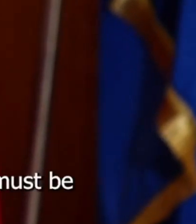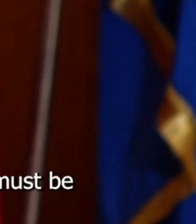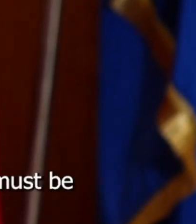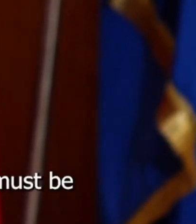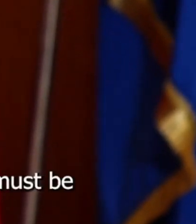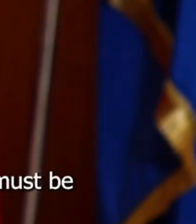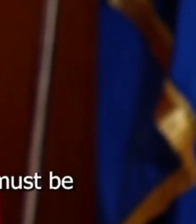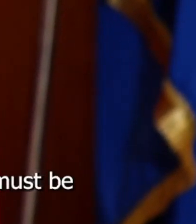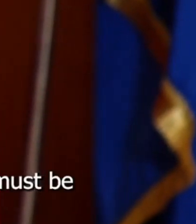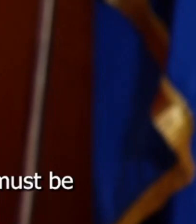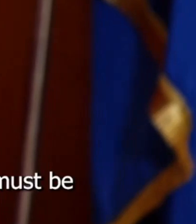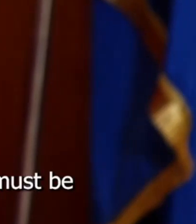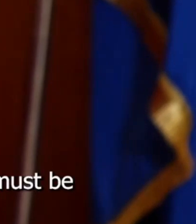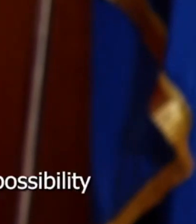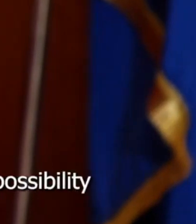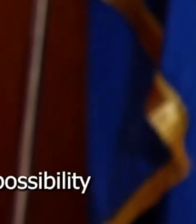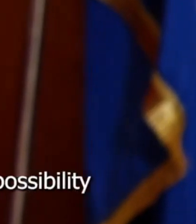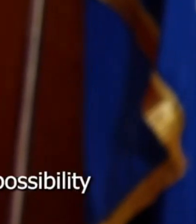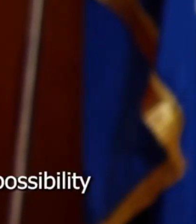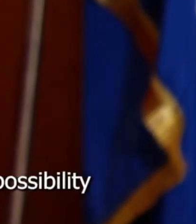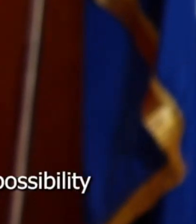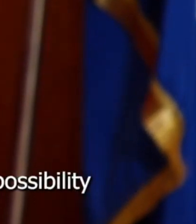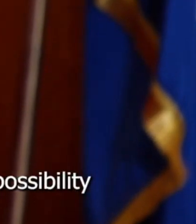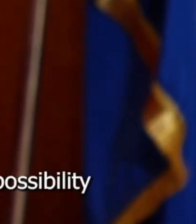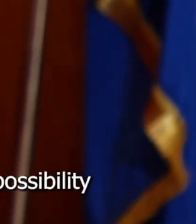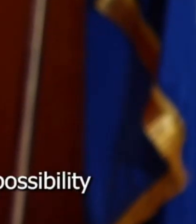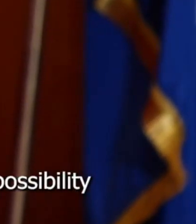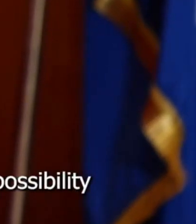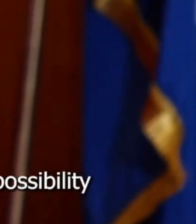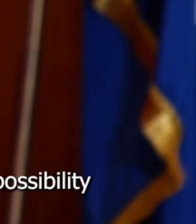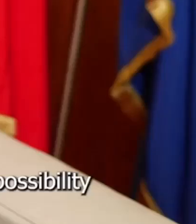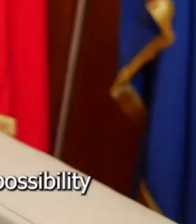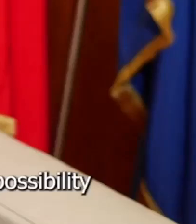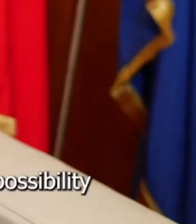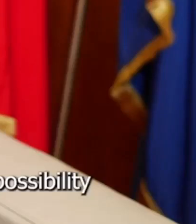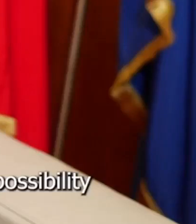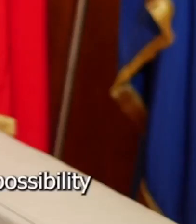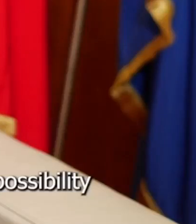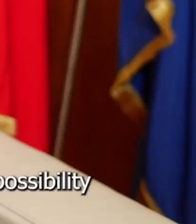conoscenza delle possibili fonti di finanziamento locali, nazionali, internazionali,